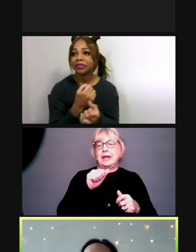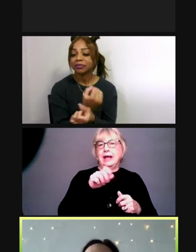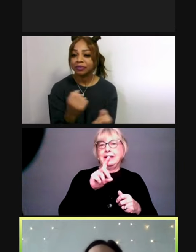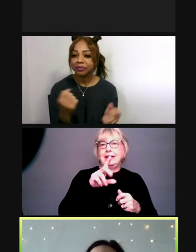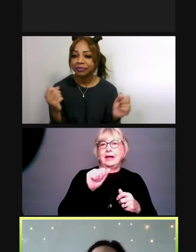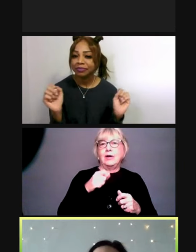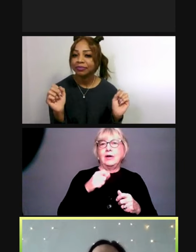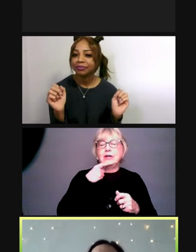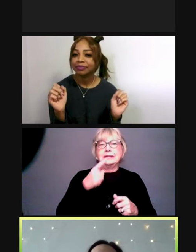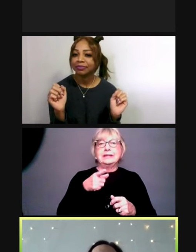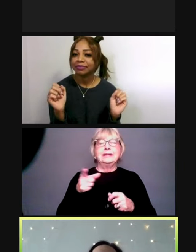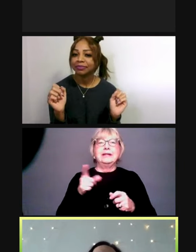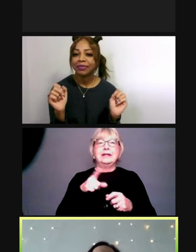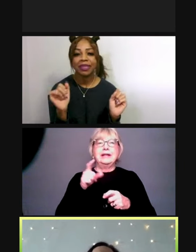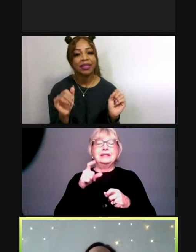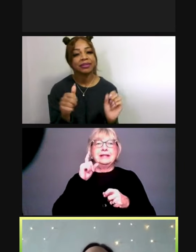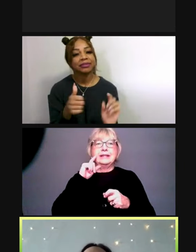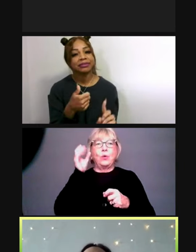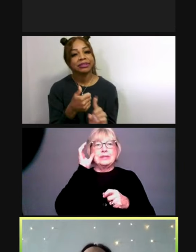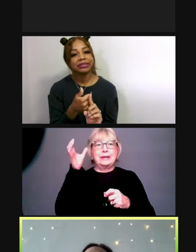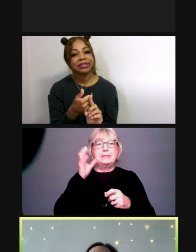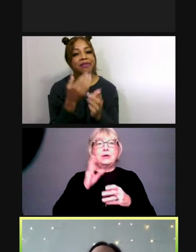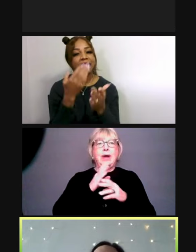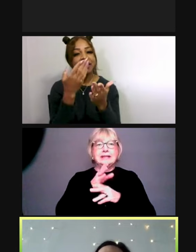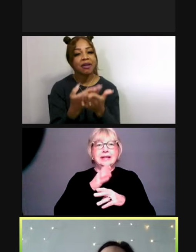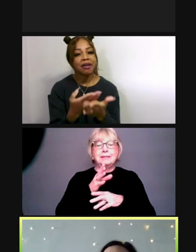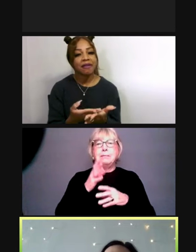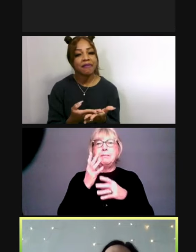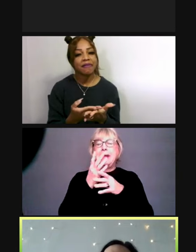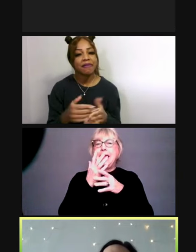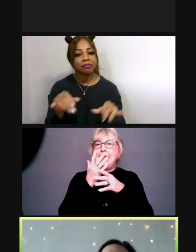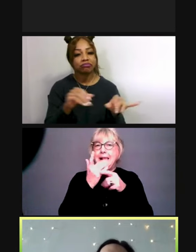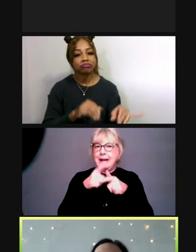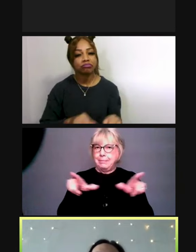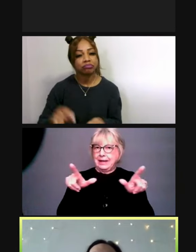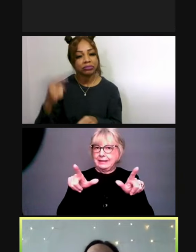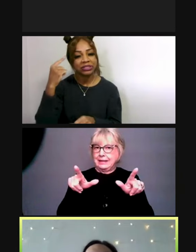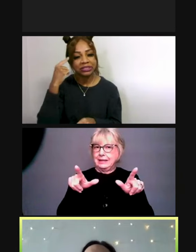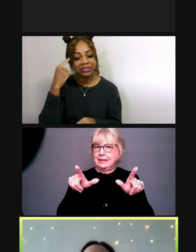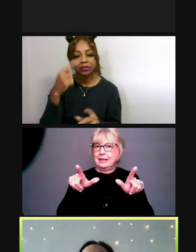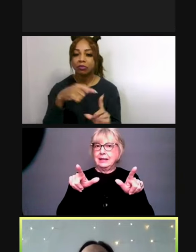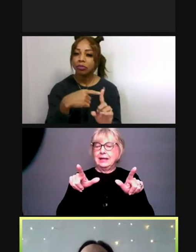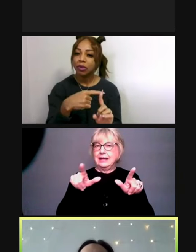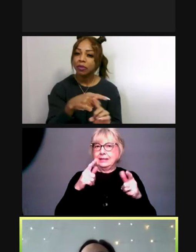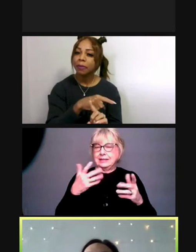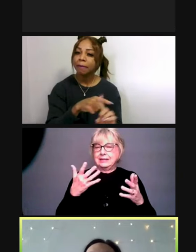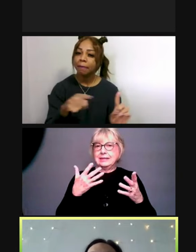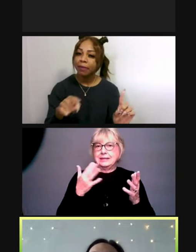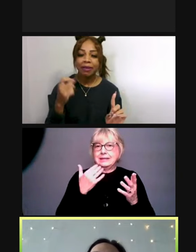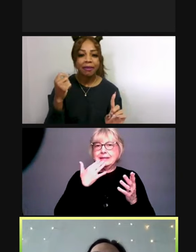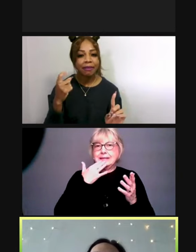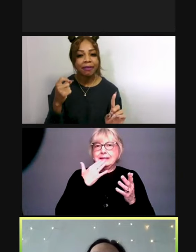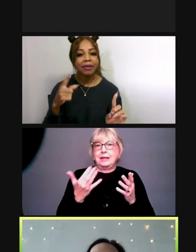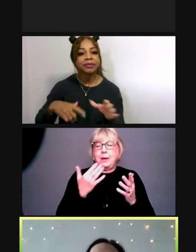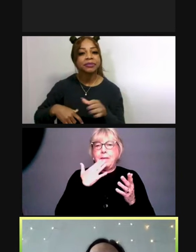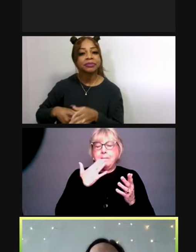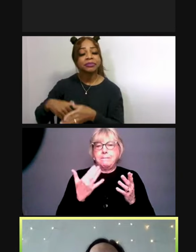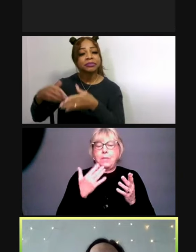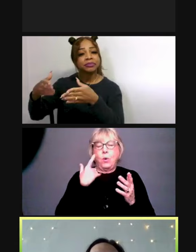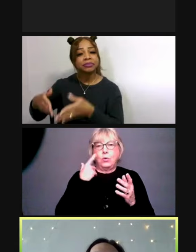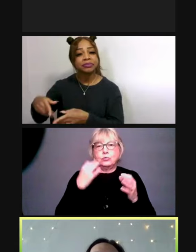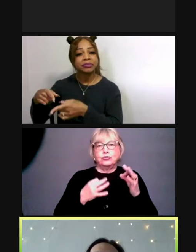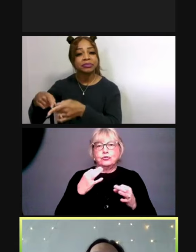conception accessible comme la liberté est un bien évident et de bon sens. Mais Hamre